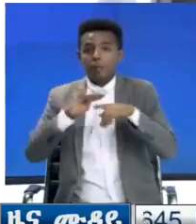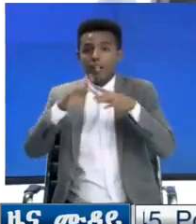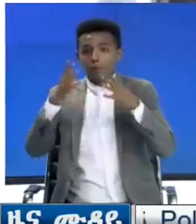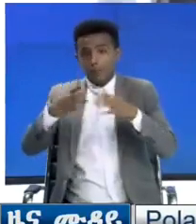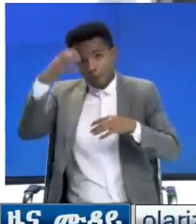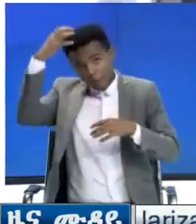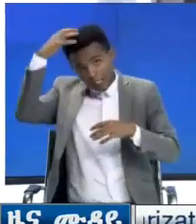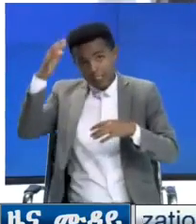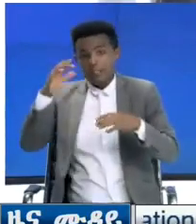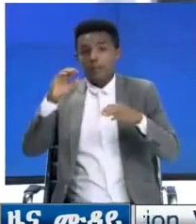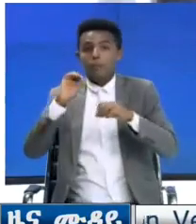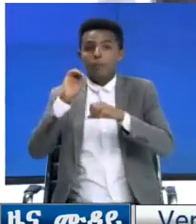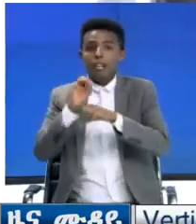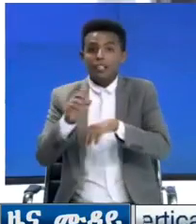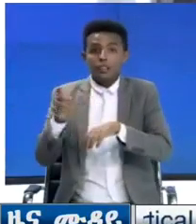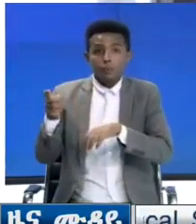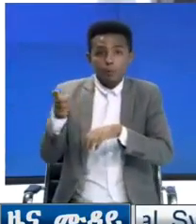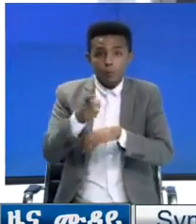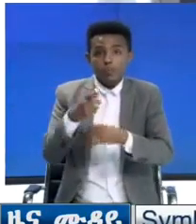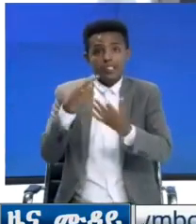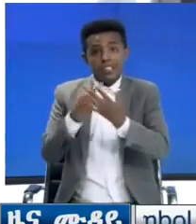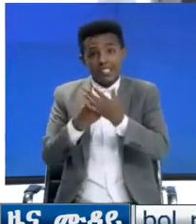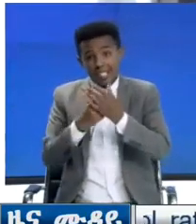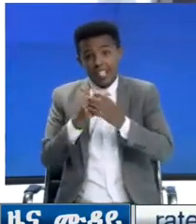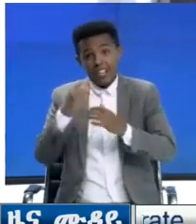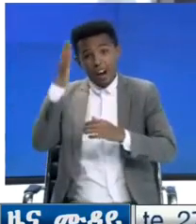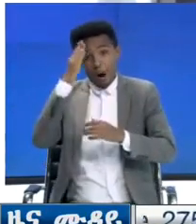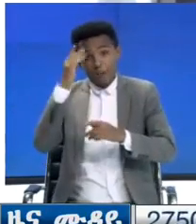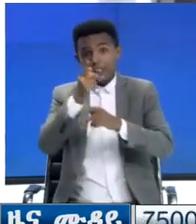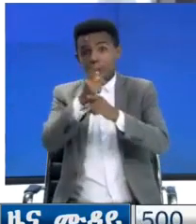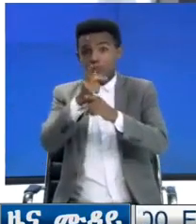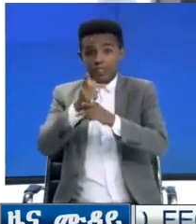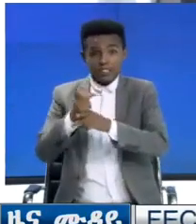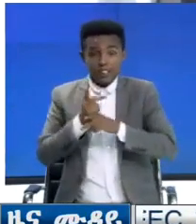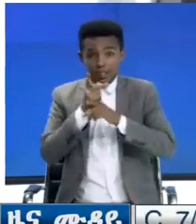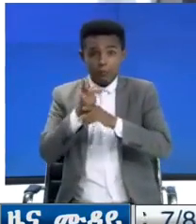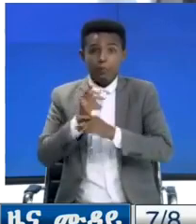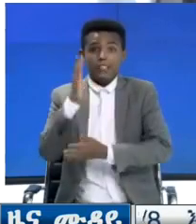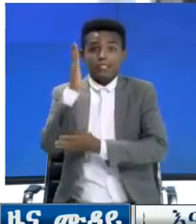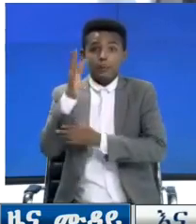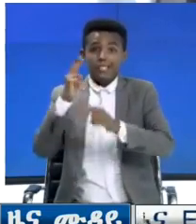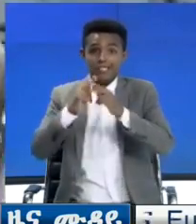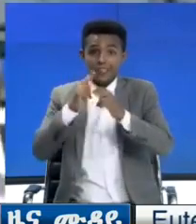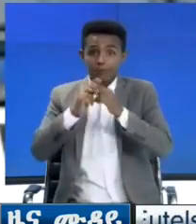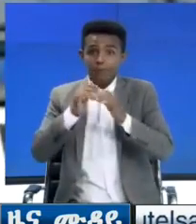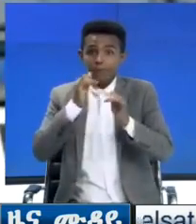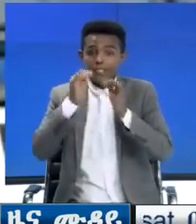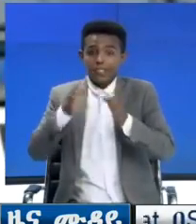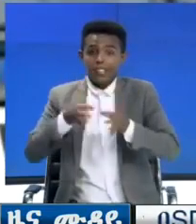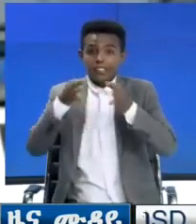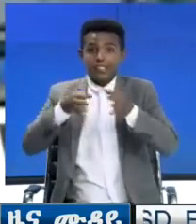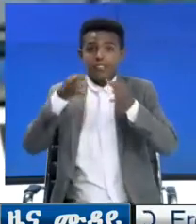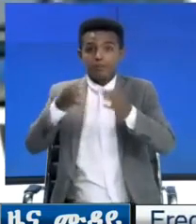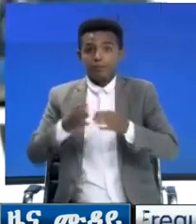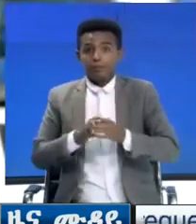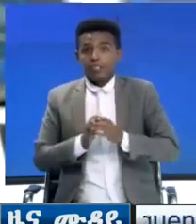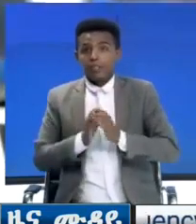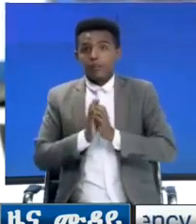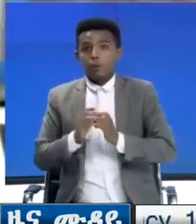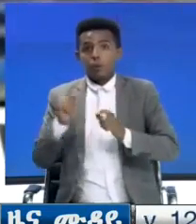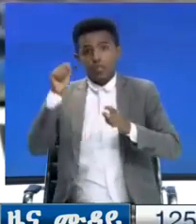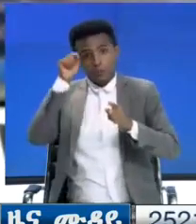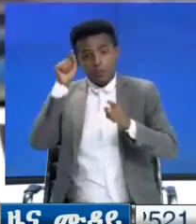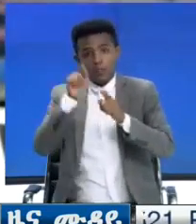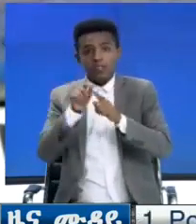የመንግስት መልእክት በመሆኑን ይህንን አውቃችሁ ትጠነቀቁ ዘንድ በእግዚአብሔር ስም መልእክታችን እናስተላልፋለን። ወንድሞቻችንና